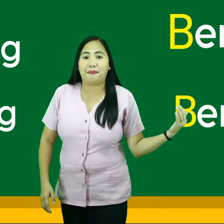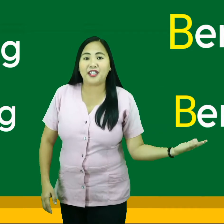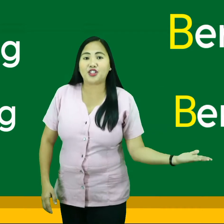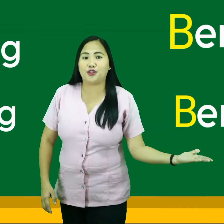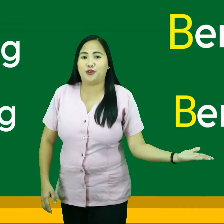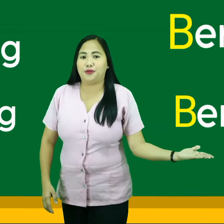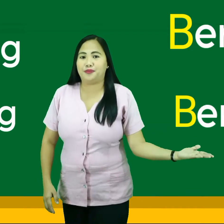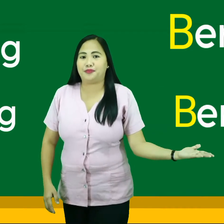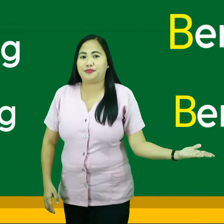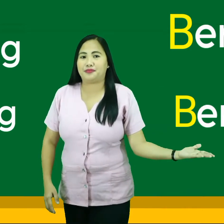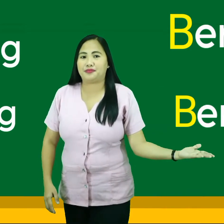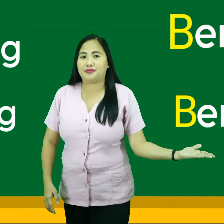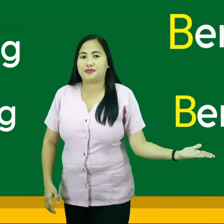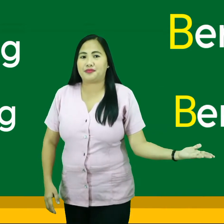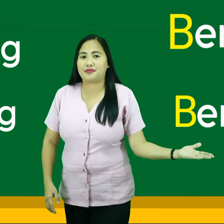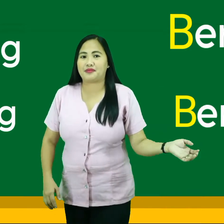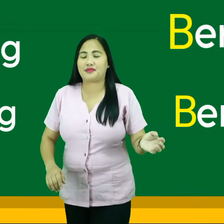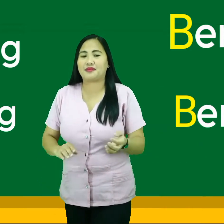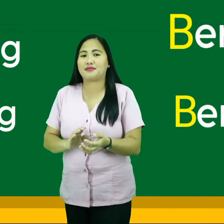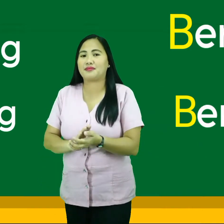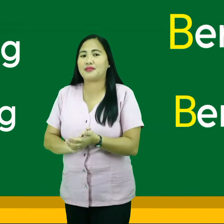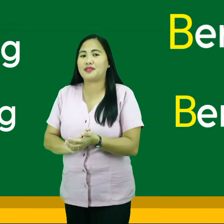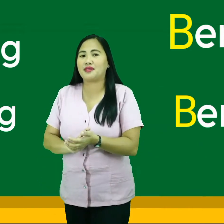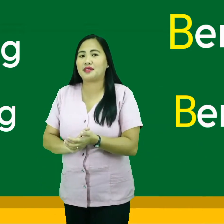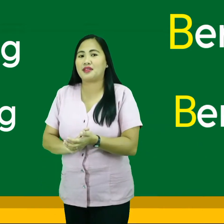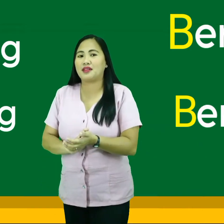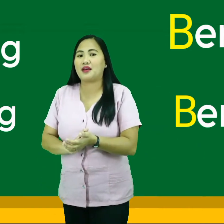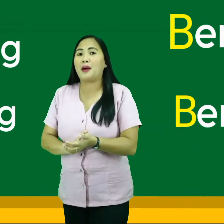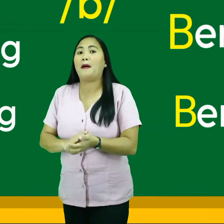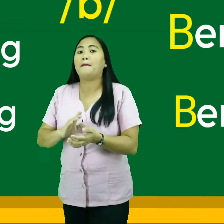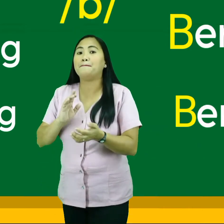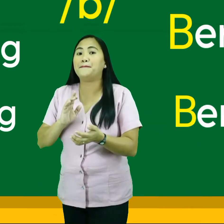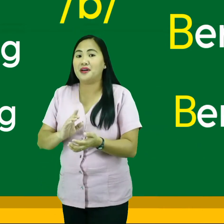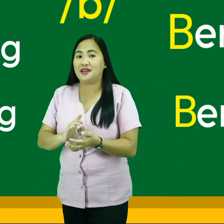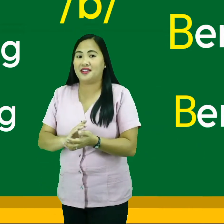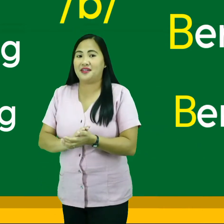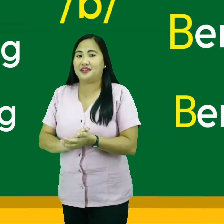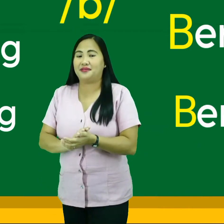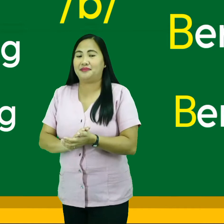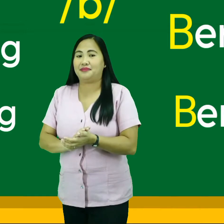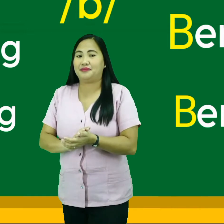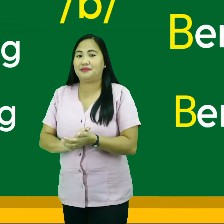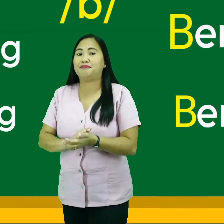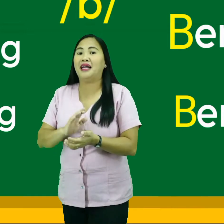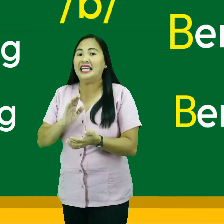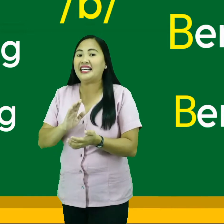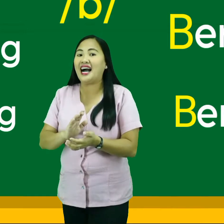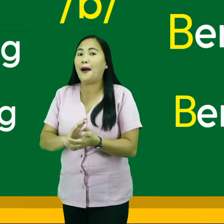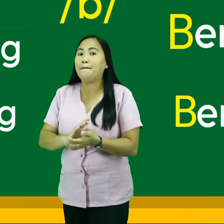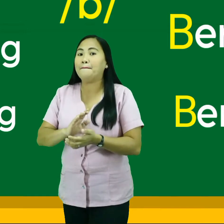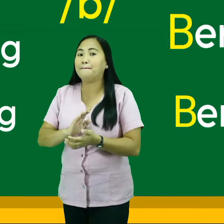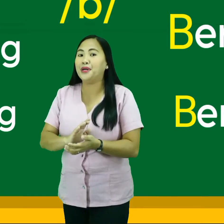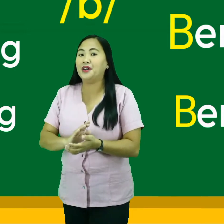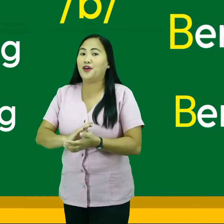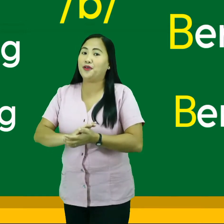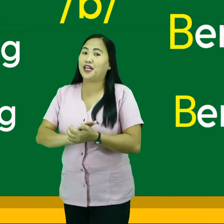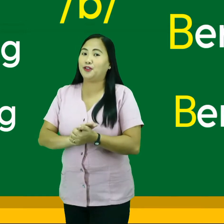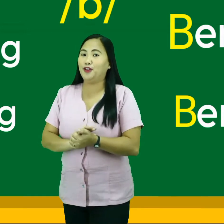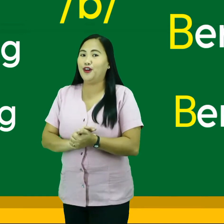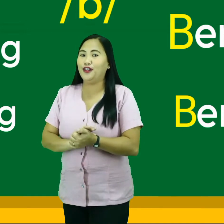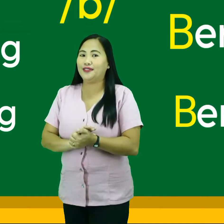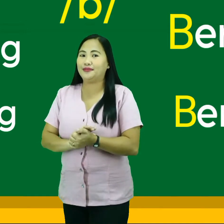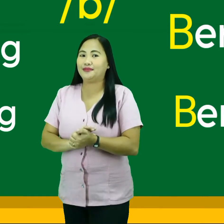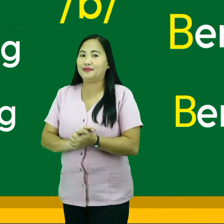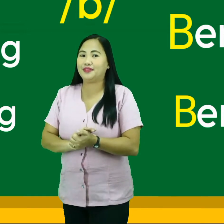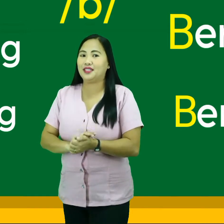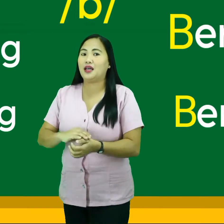Berto? balika ang b o